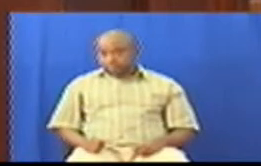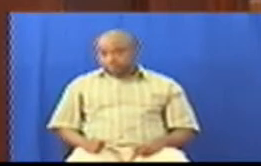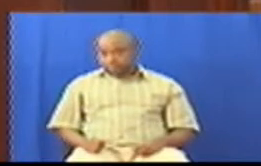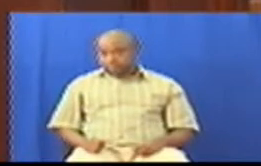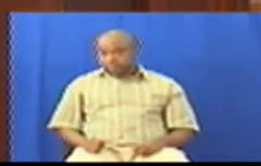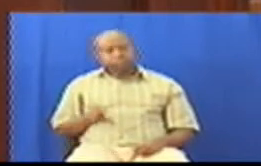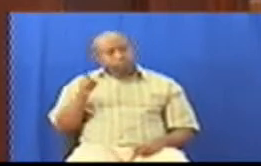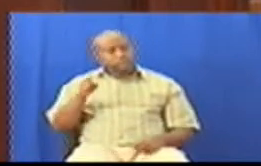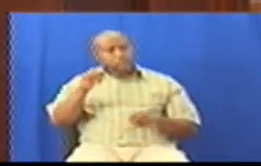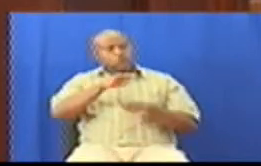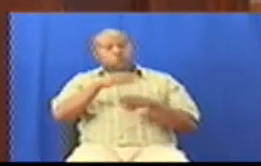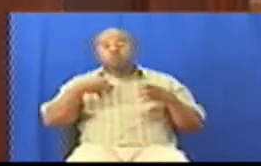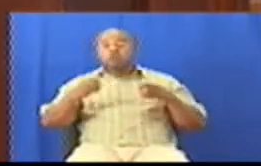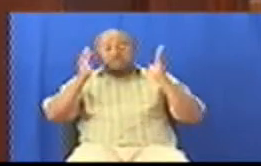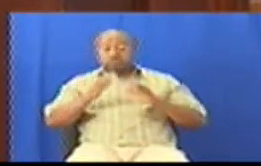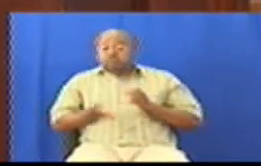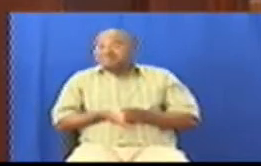anamsaidia vizuri sana Mheshimiwa Rais.